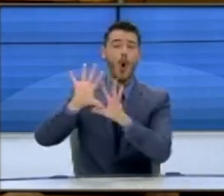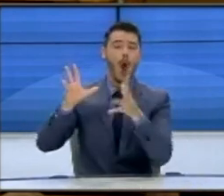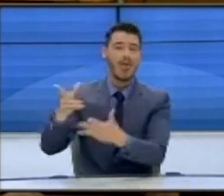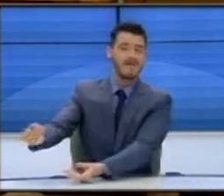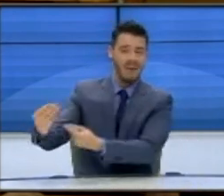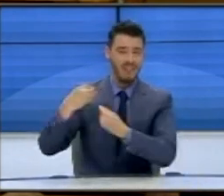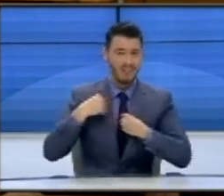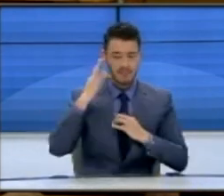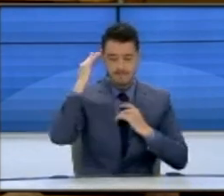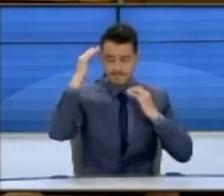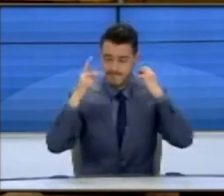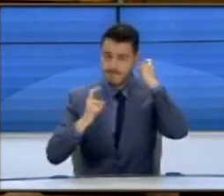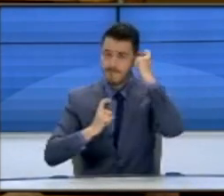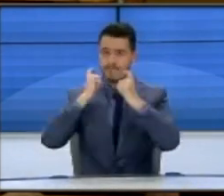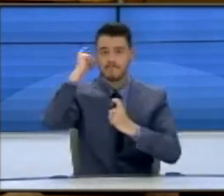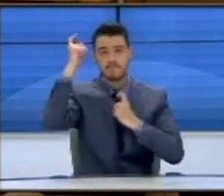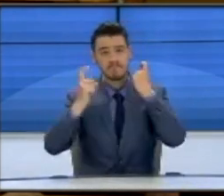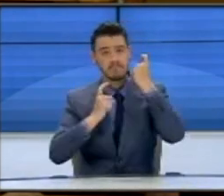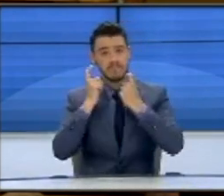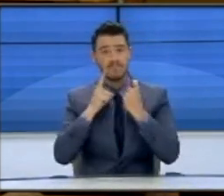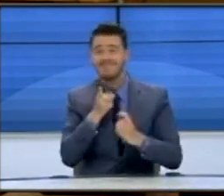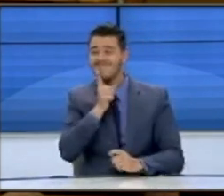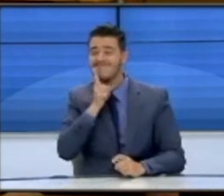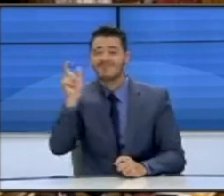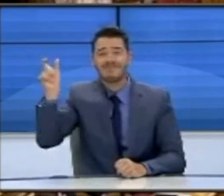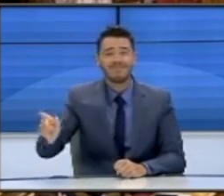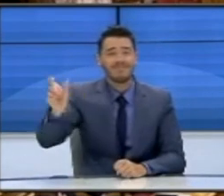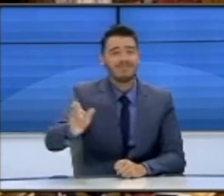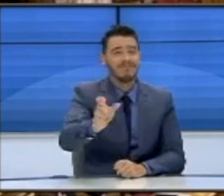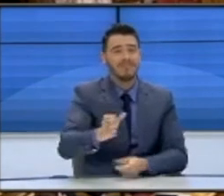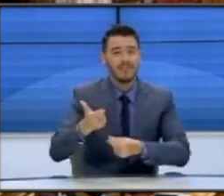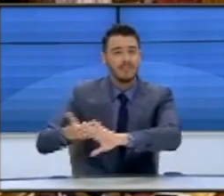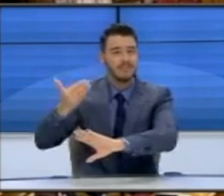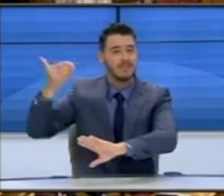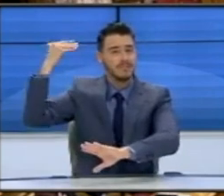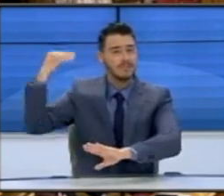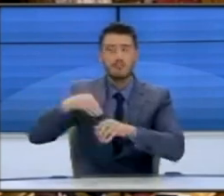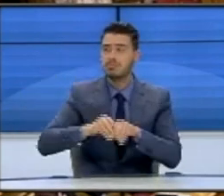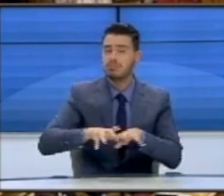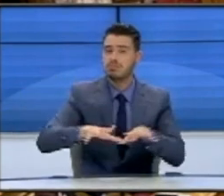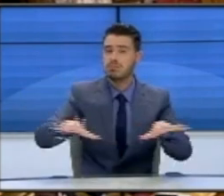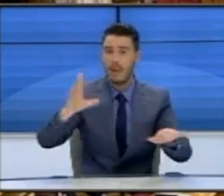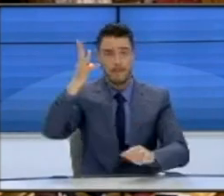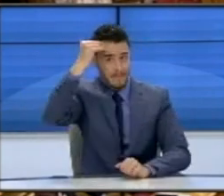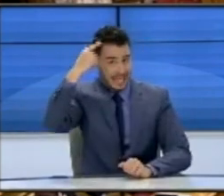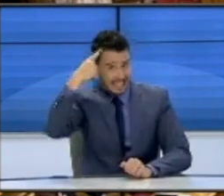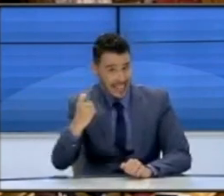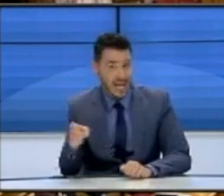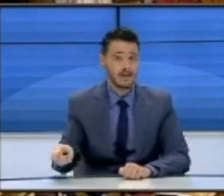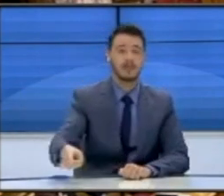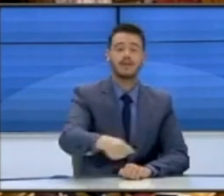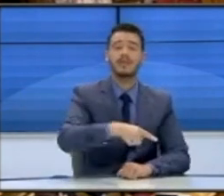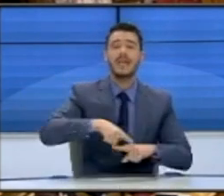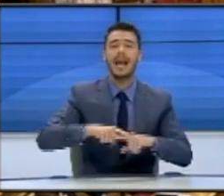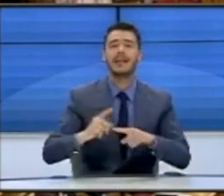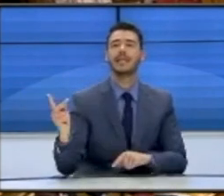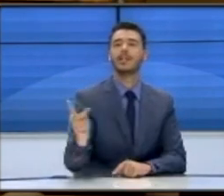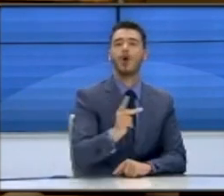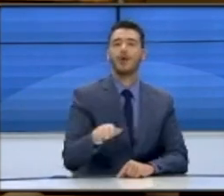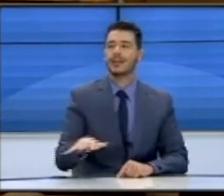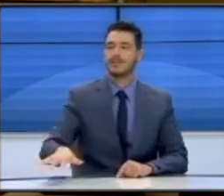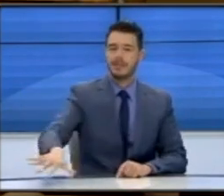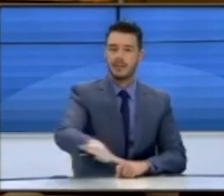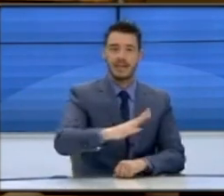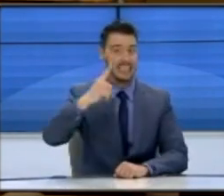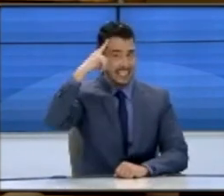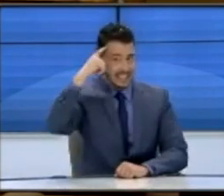από αυτές είναι ευρύτερα γνωστές στην ελληνική κοινωνία και πώς τελικά ίσως και η